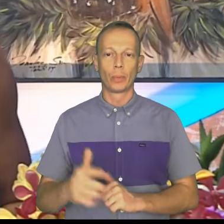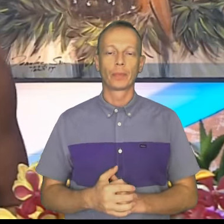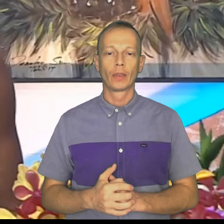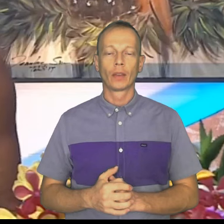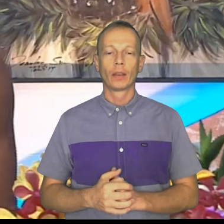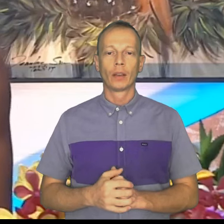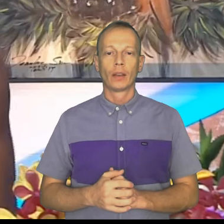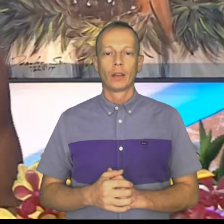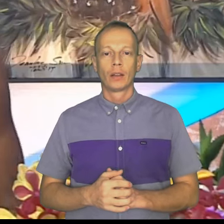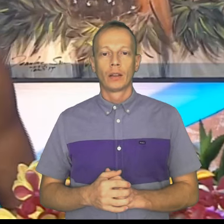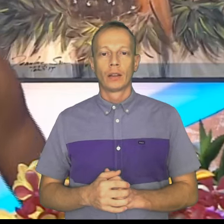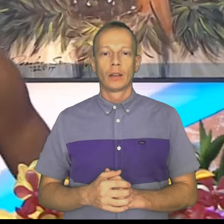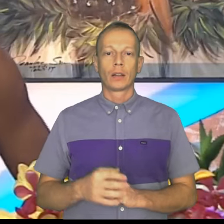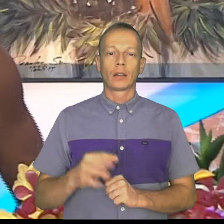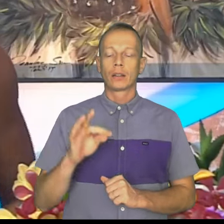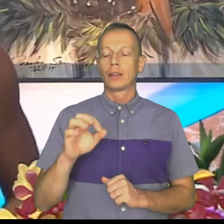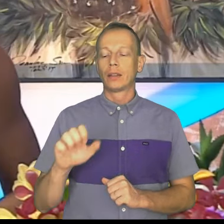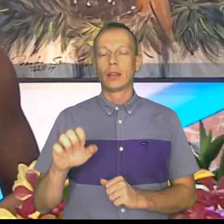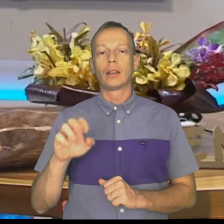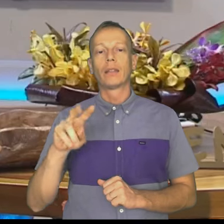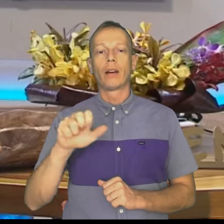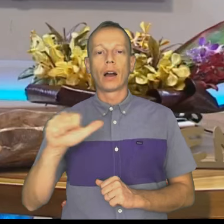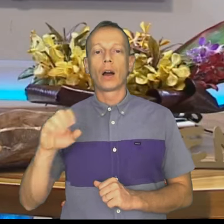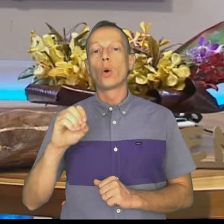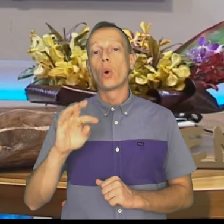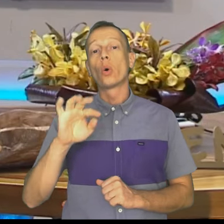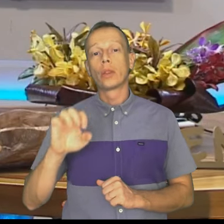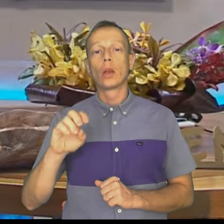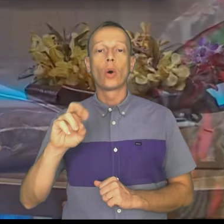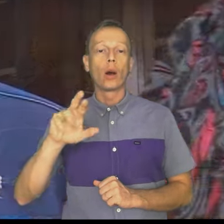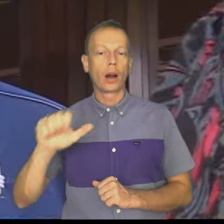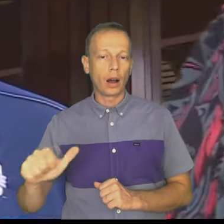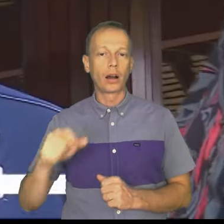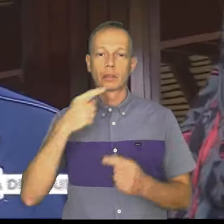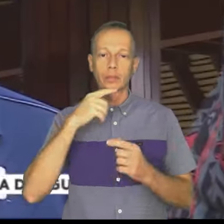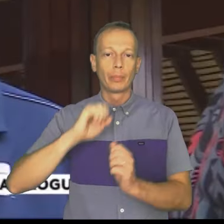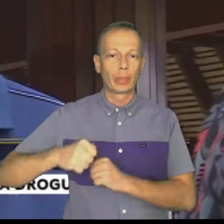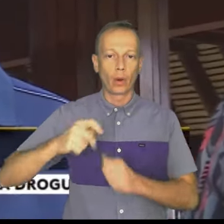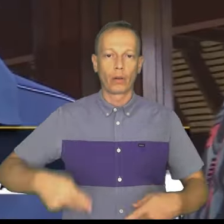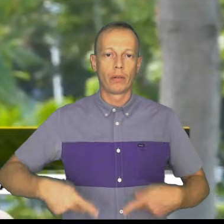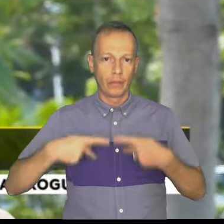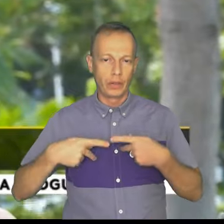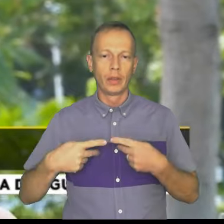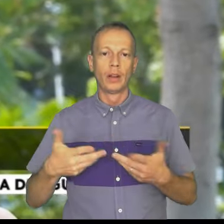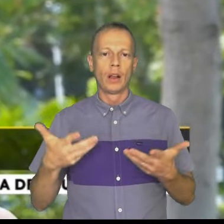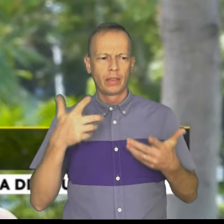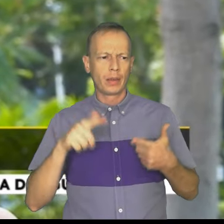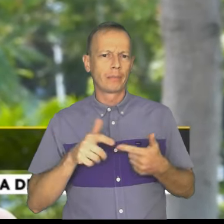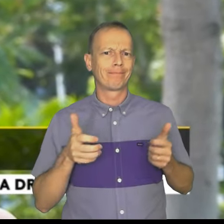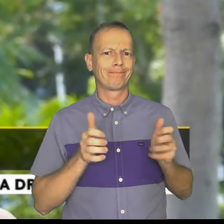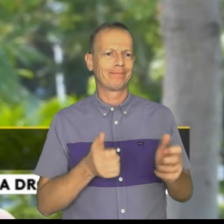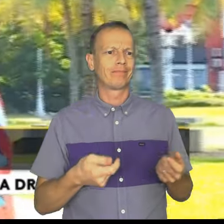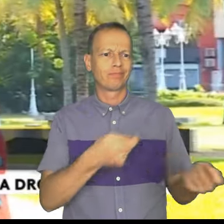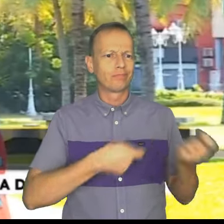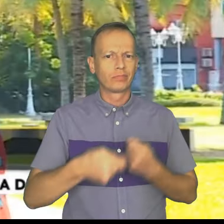Teva Aoteora, comprenez la pirogue de la vie. C'est l'événement de Vaha lancé par Billy Toupea pour lutter contre l'ice. Pas de chrono, mais